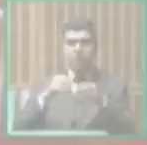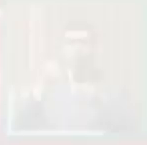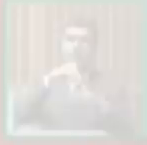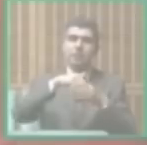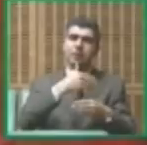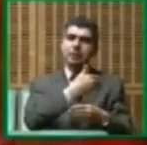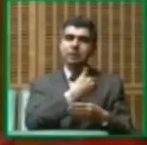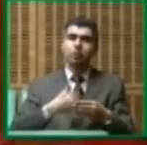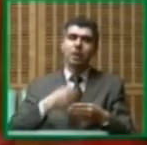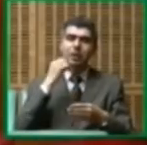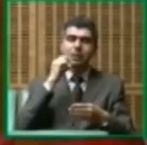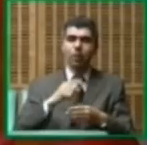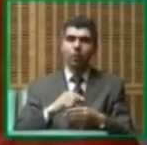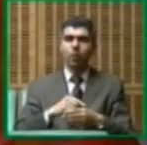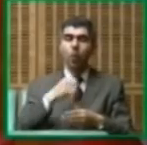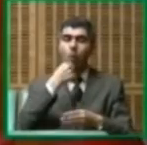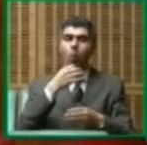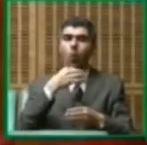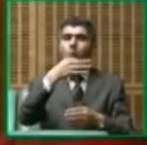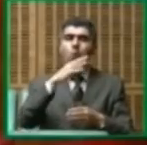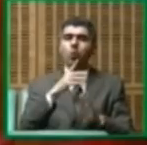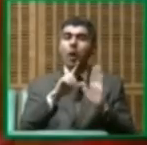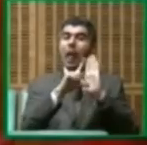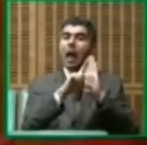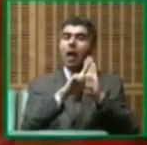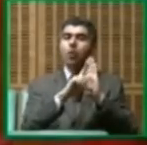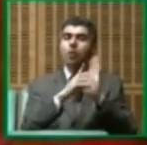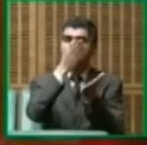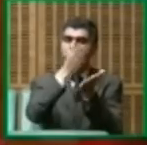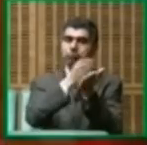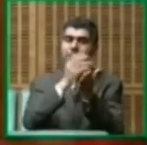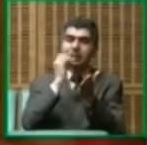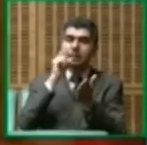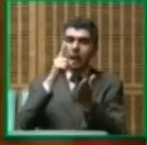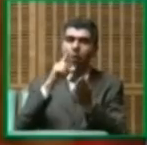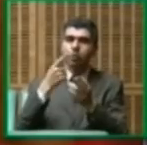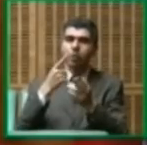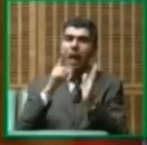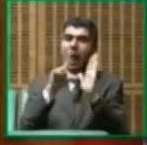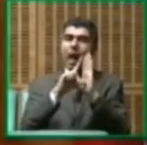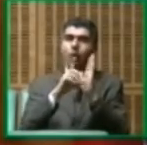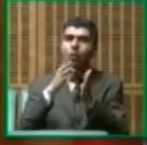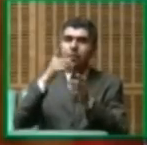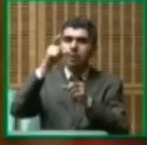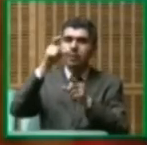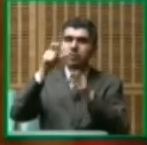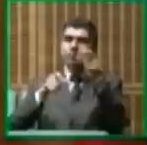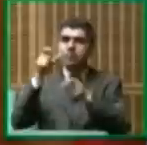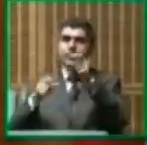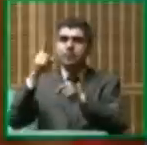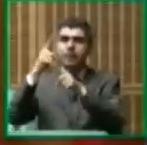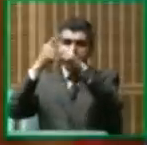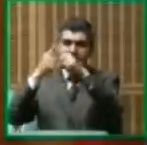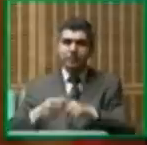إلى آخره. الإطار القانوني اللي كينظم هذه العملية هو القانون الإحصاء، الذي يلزم المشاركين في